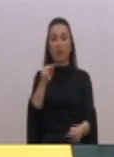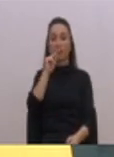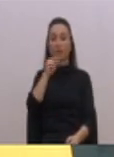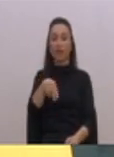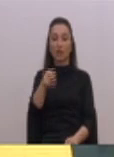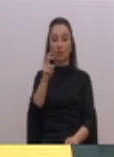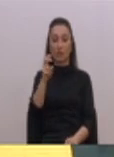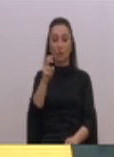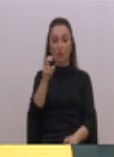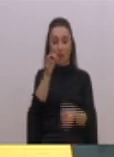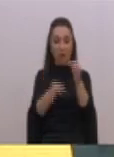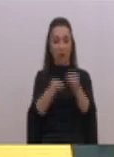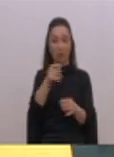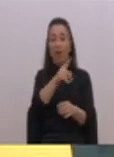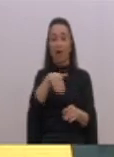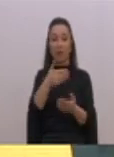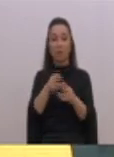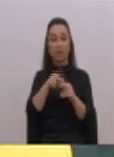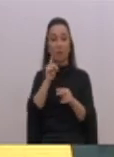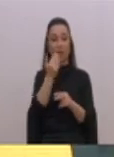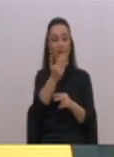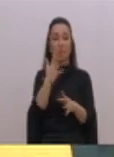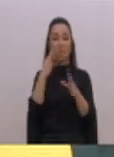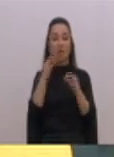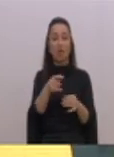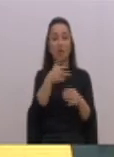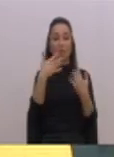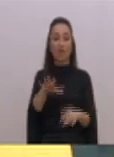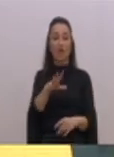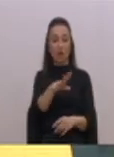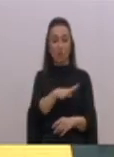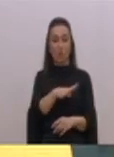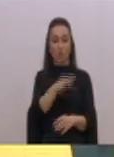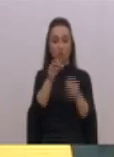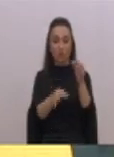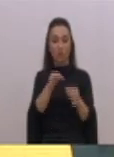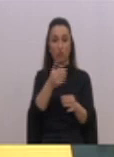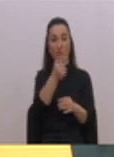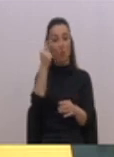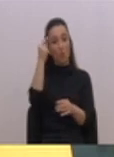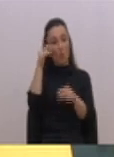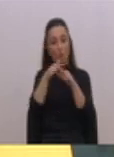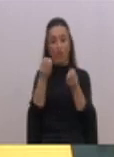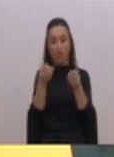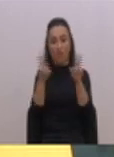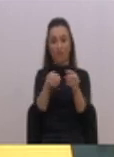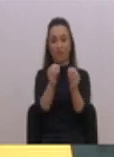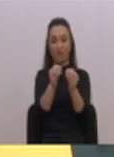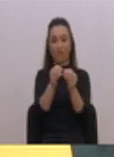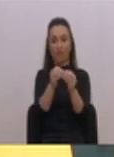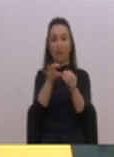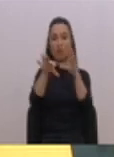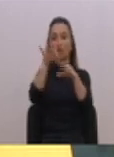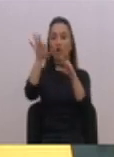დანაშაულებისთვის გასამართლნენ. Არ გაქვთ, იმიტომ რომ თქვენი მართლმსაჯულება იყო და თქვენს გონებაში დღემდე რჩება